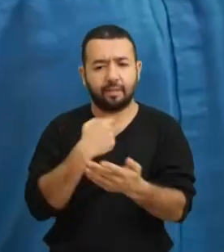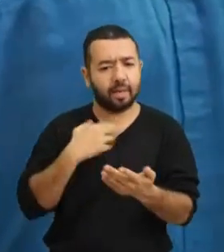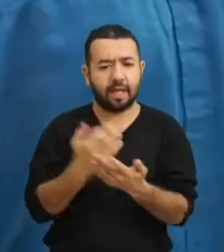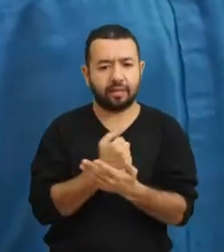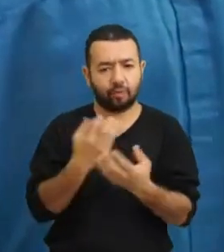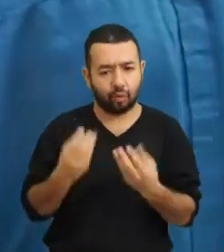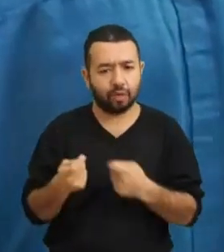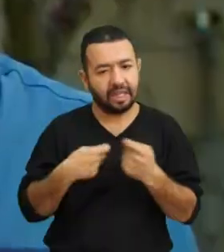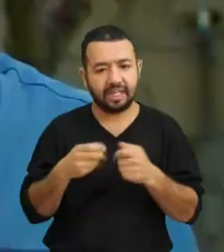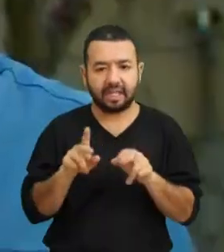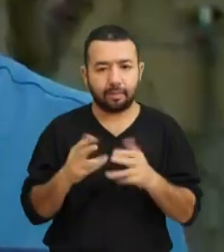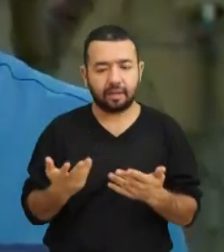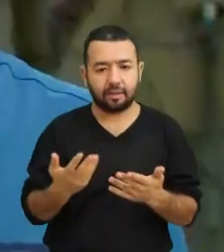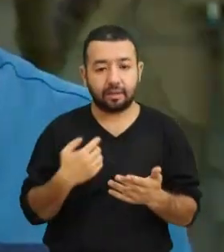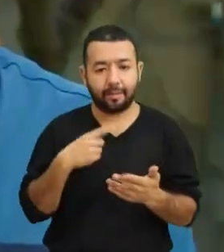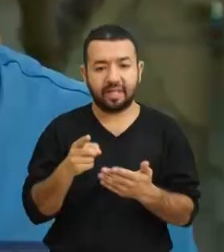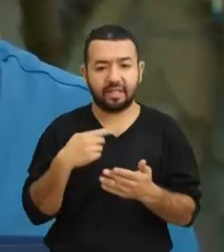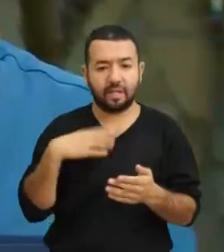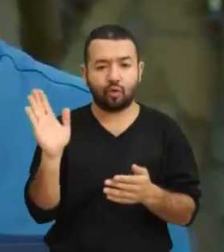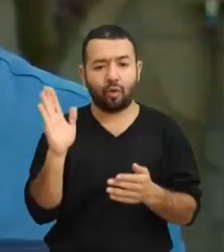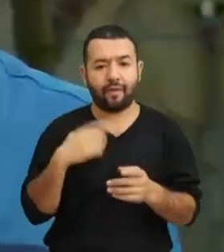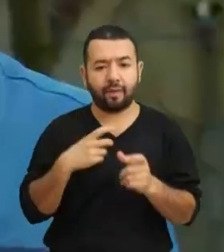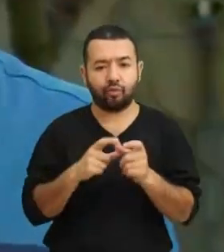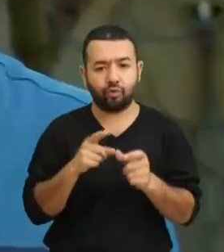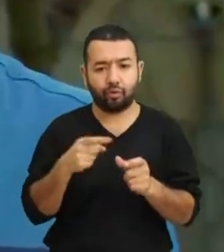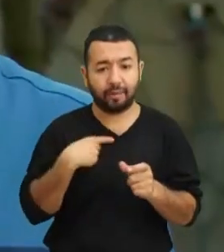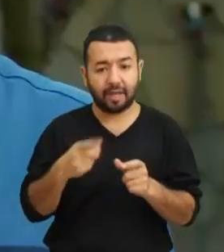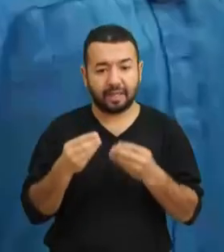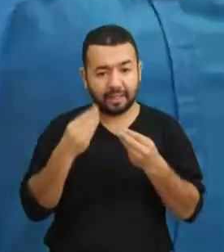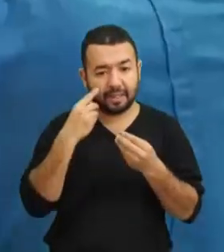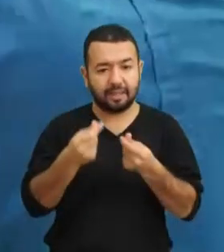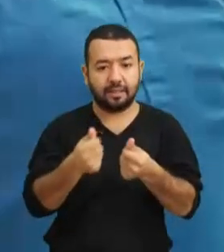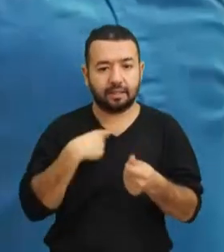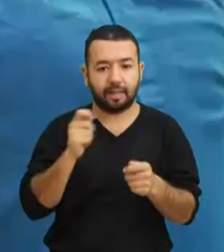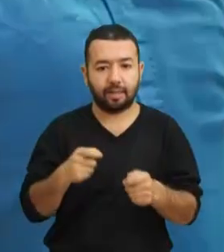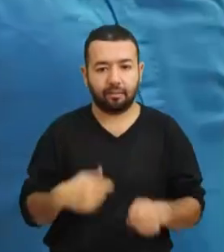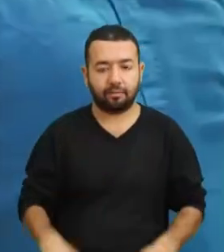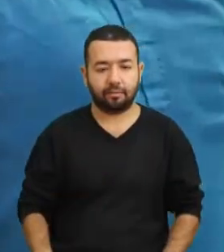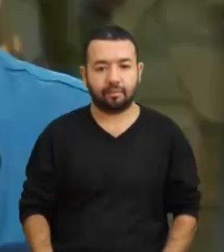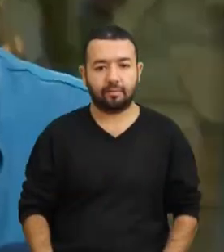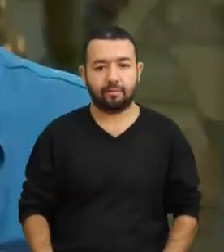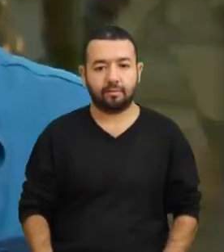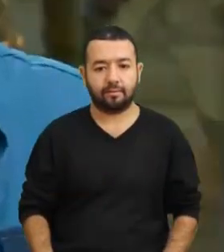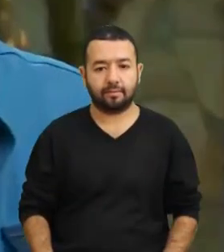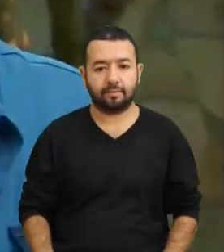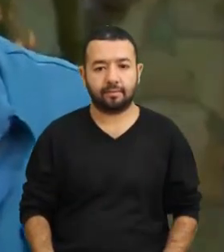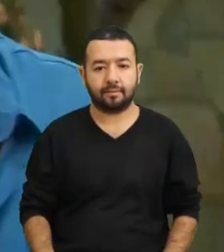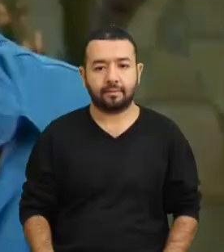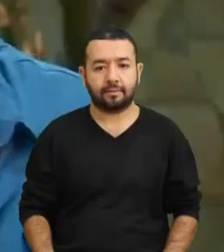kazan, ticaret yapalım diyorum. Parçalarım seni Şükrü. Parça pinçik yaparım. Zarftan standart pençe atma